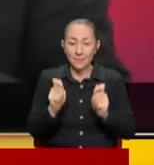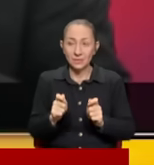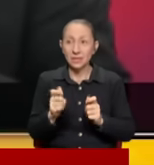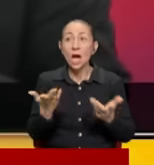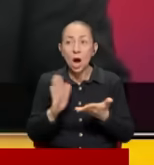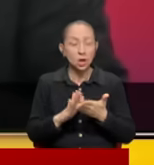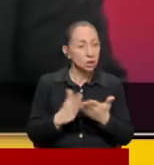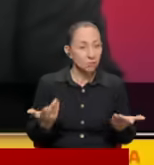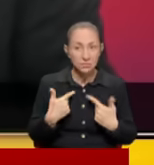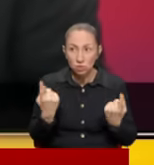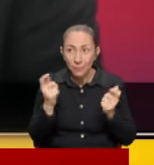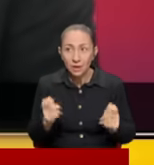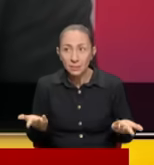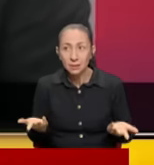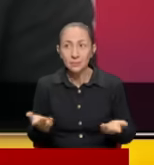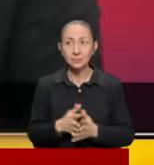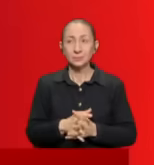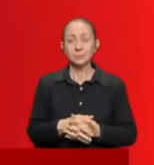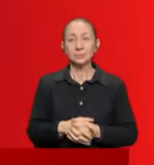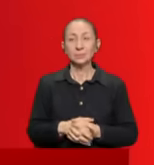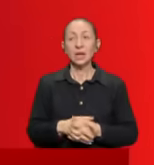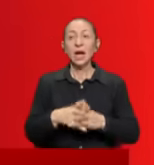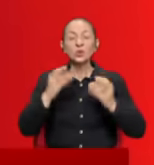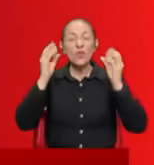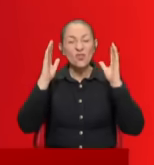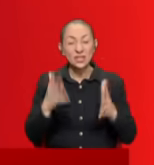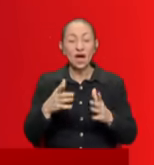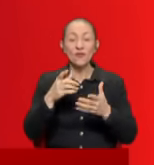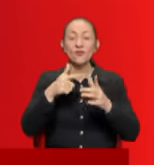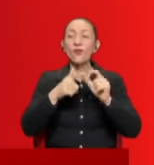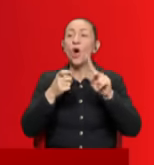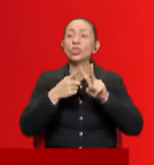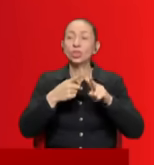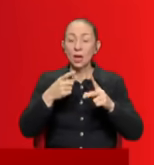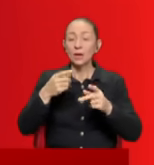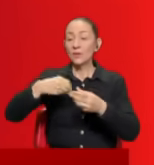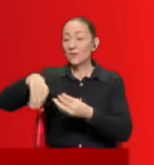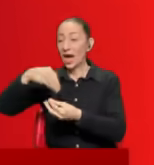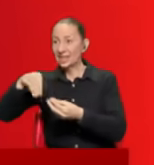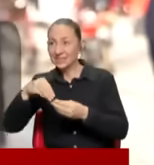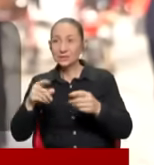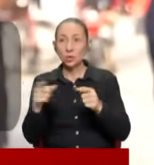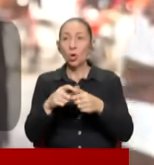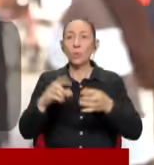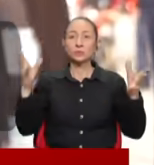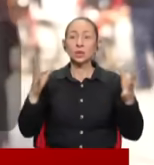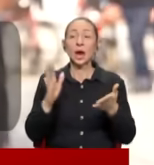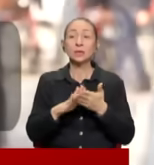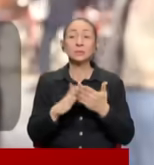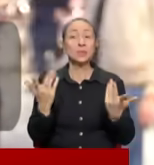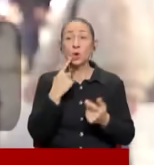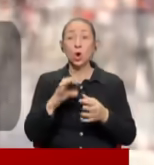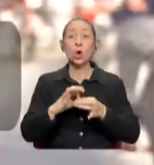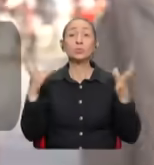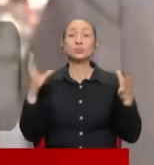Ya arkadaşlar, biz bir şey yaptık mı? Ağırlıklı ortalama fonlama maliyeti mevduat faizi linki kopmuş. Arkadaşlarımız ne